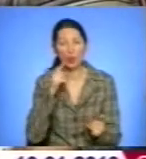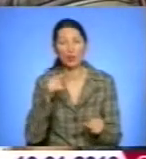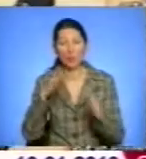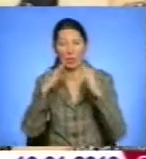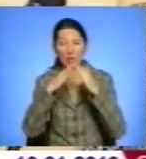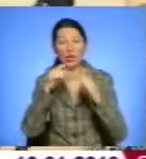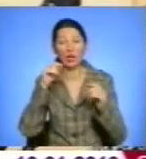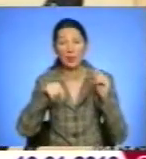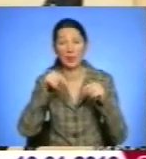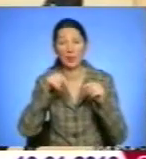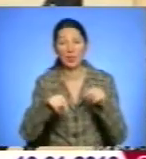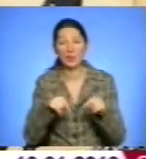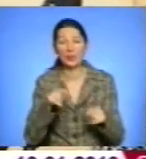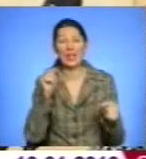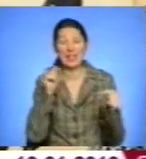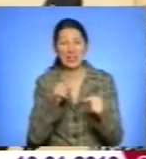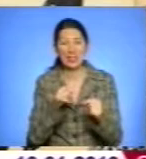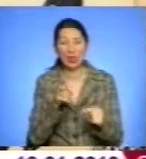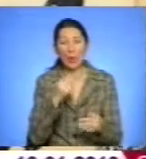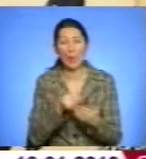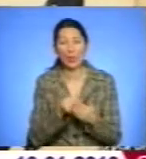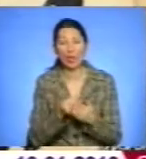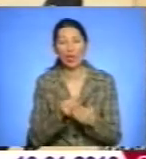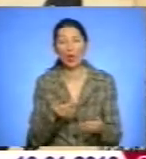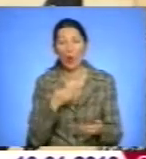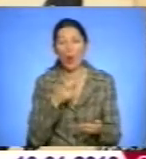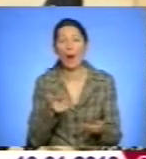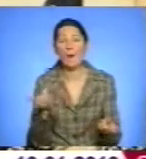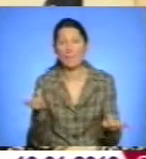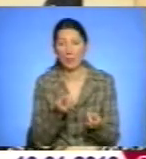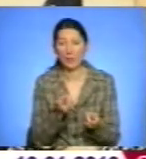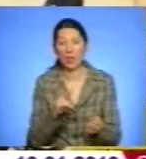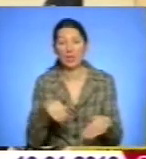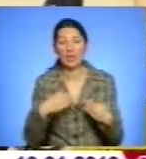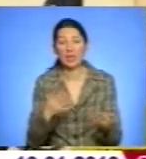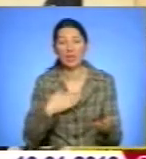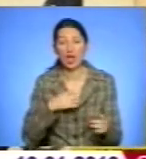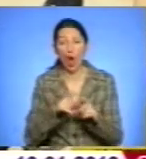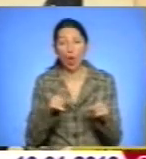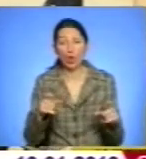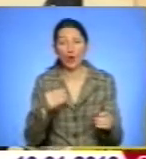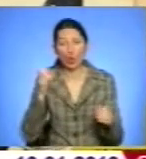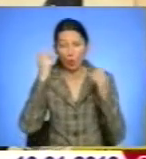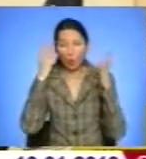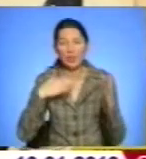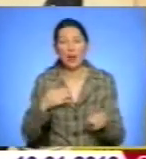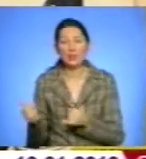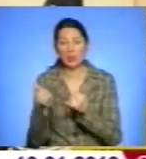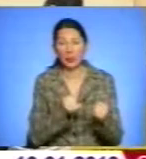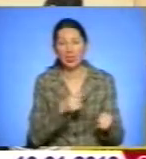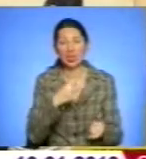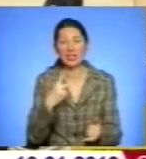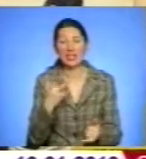дах. Згідно бюджетного запиту, який надала наша установа управління культури, нам забезпечено на 2013